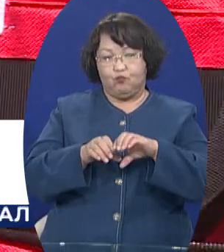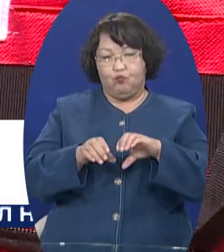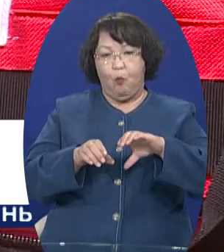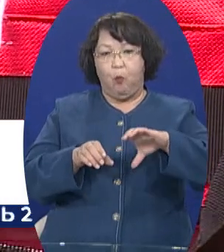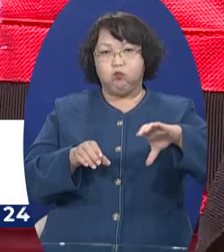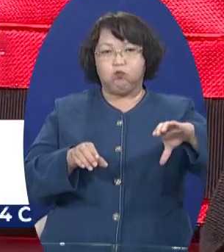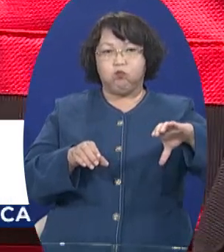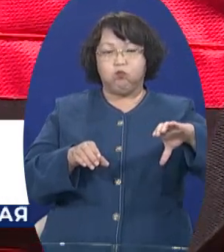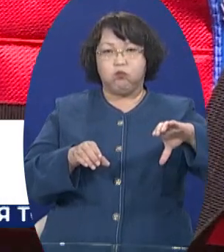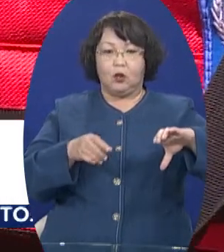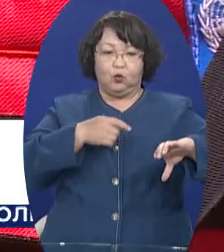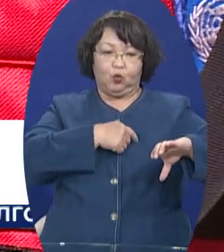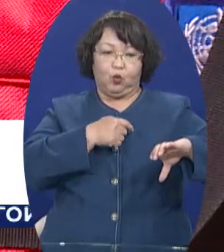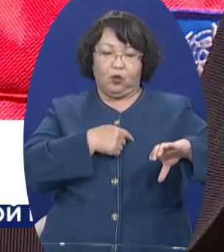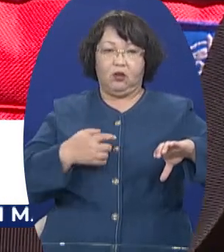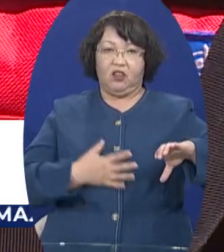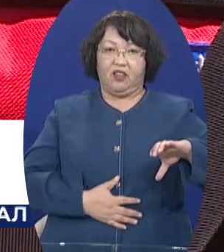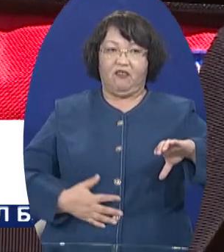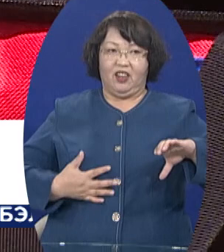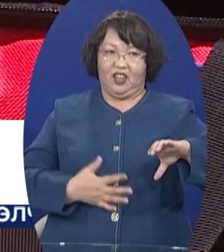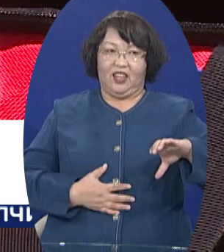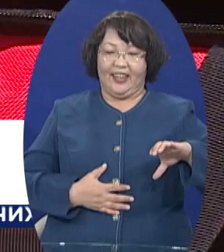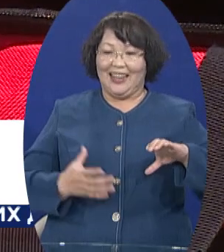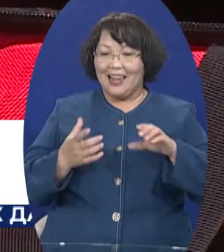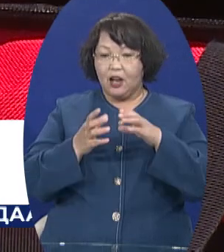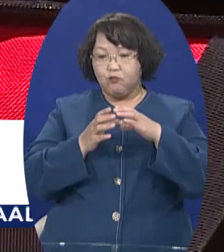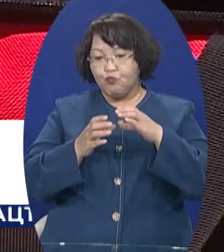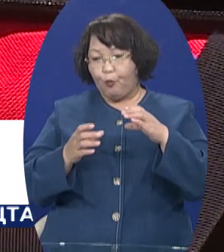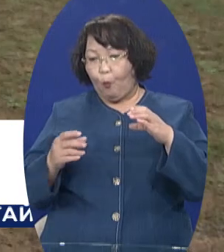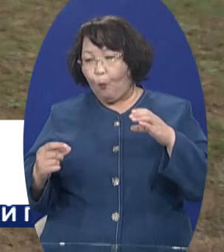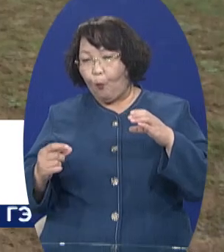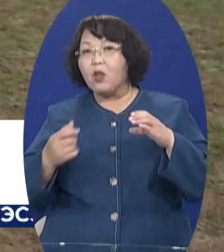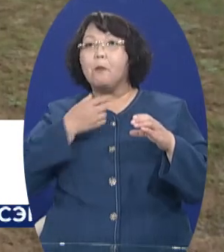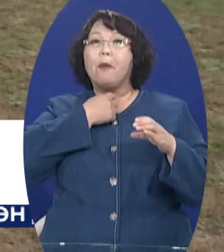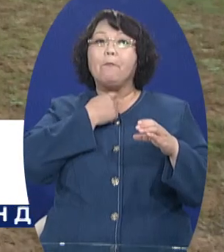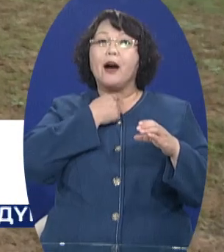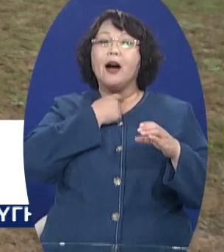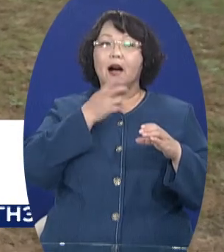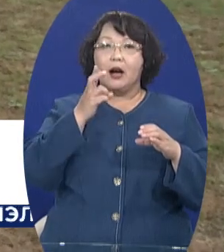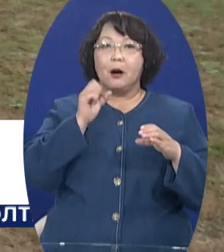эхо, зүрхний эхо харна. За энэ төлөөр одоо арай нэг нарийн тоо талаар нөгөө бамбай эхо харах боломжтой.